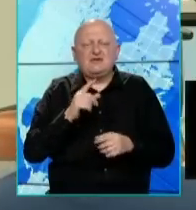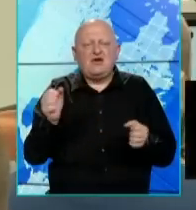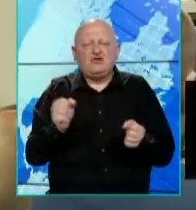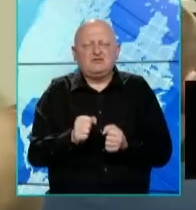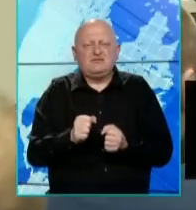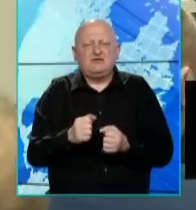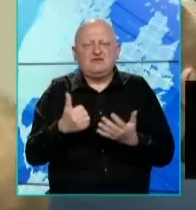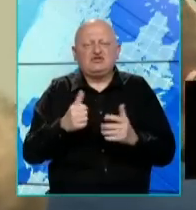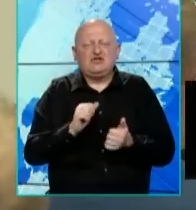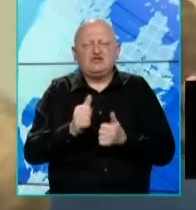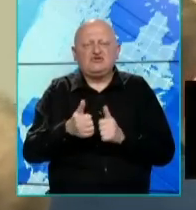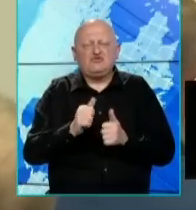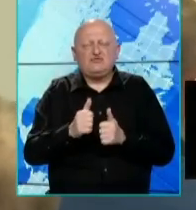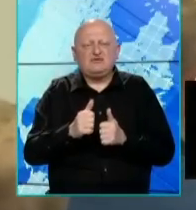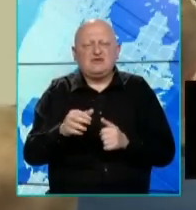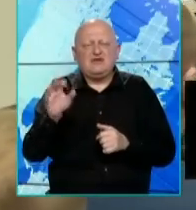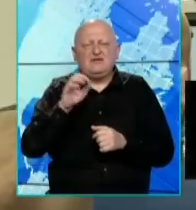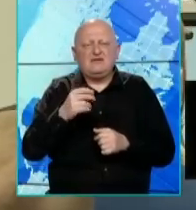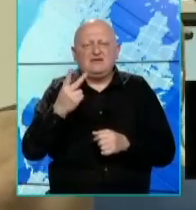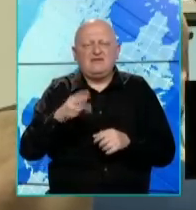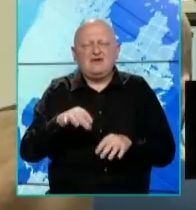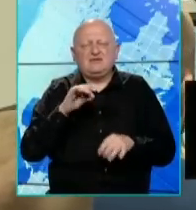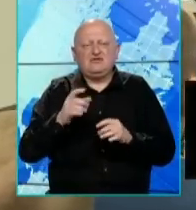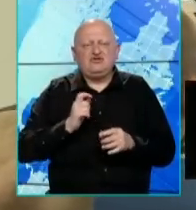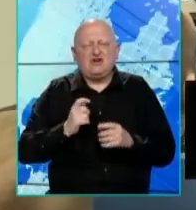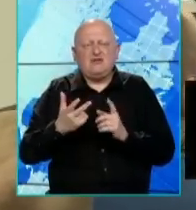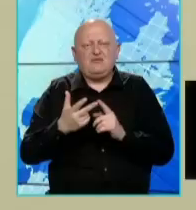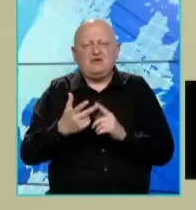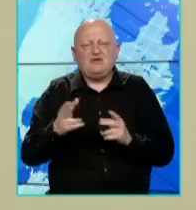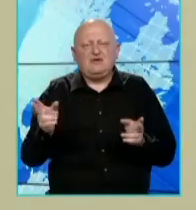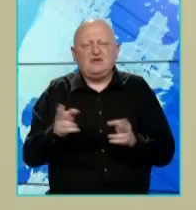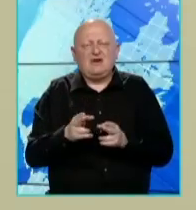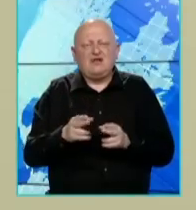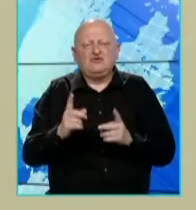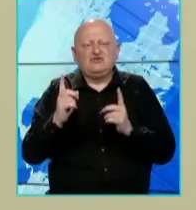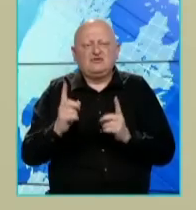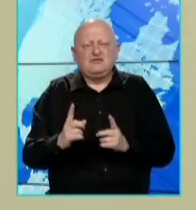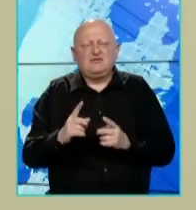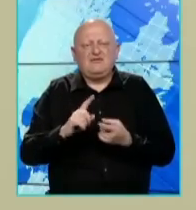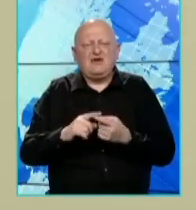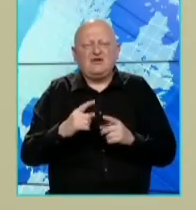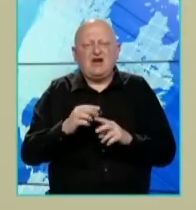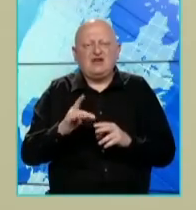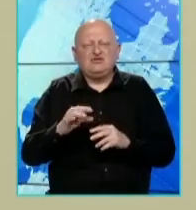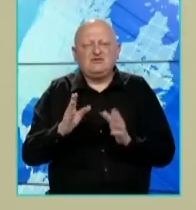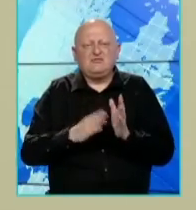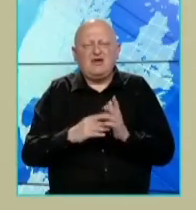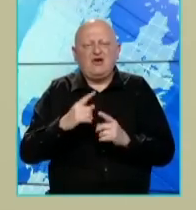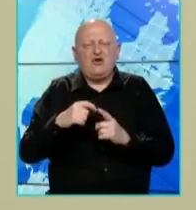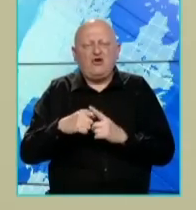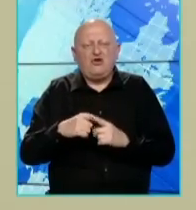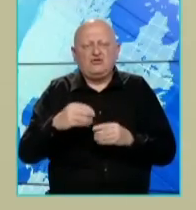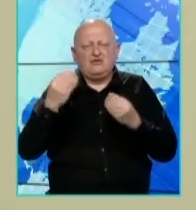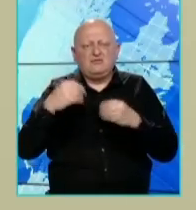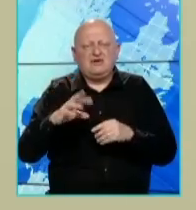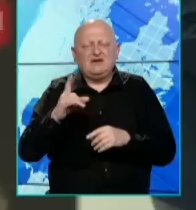neozbiljno. 6 utakmica kvalifikacija za Euro, 2 izbornika čekamo trećeg. Kratkotrajno su se zadržali Faruk Hadžibegić i Meho Kodro. Nakon poraza